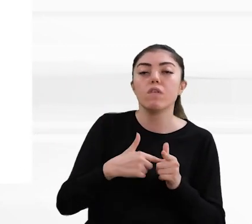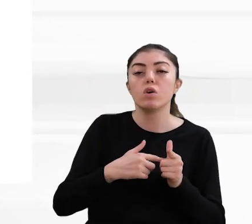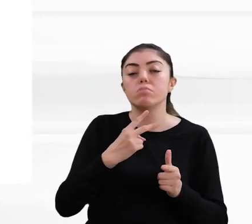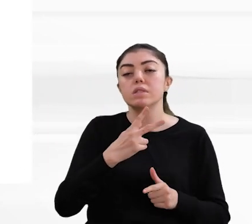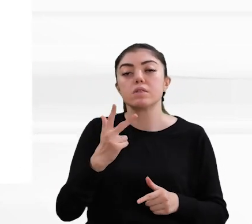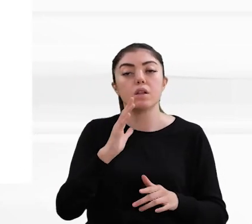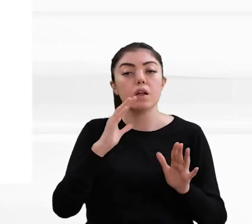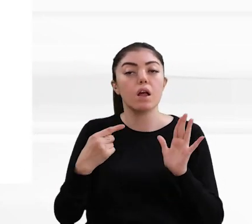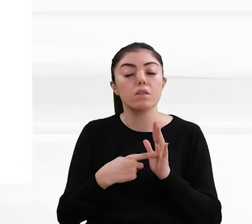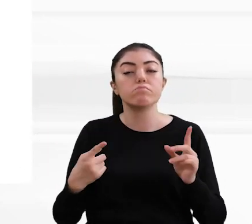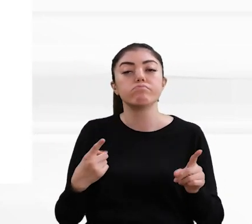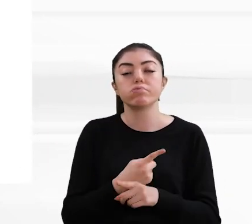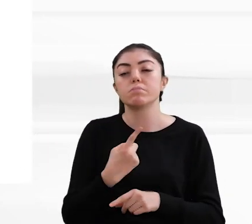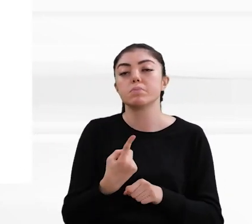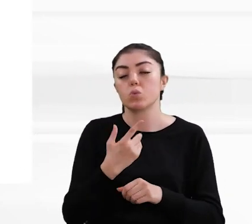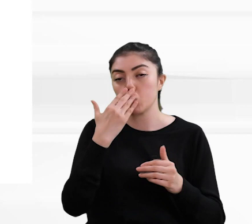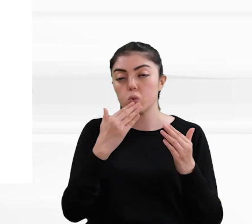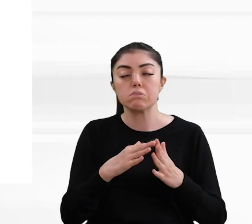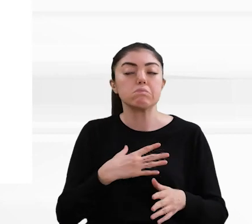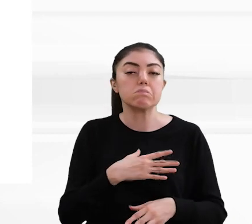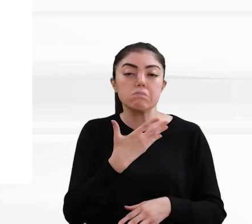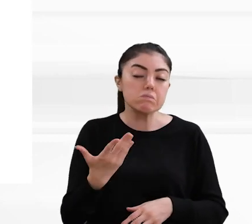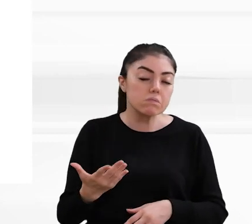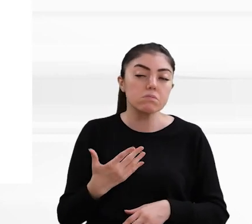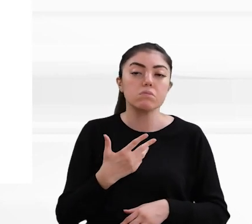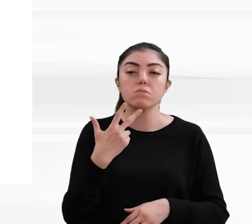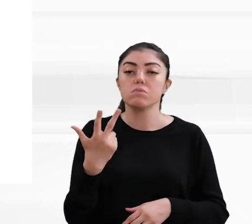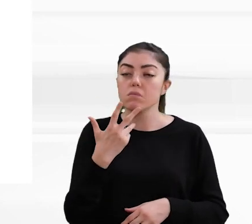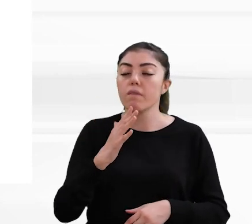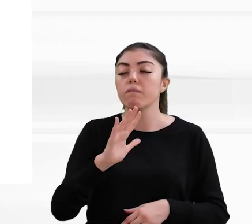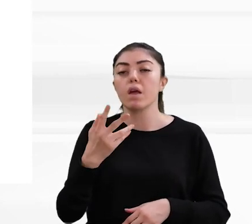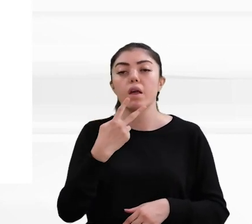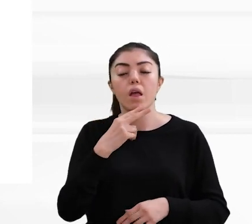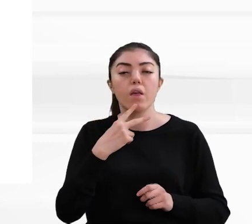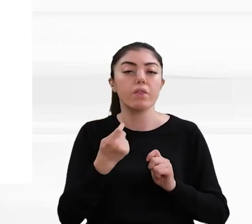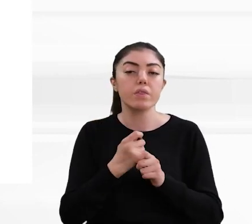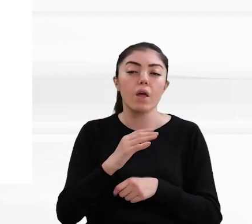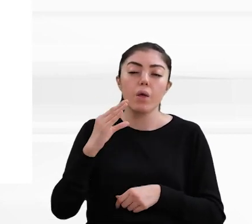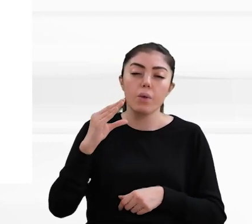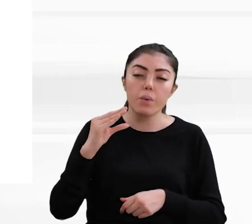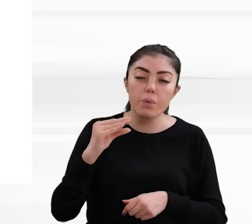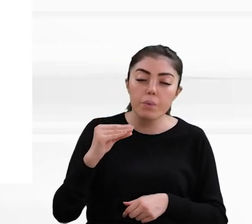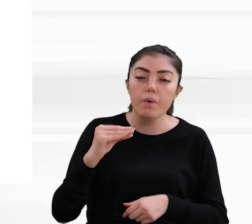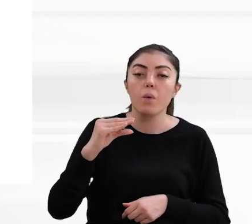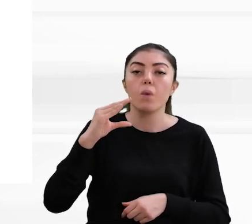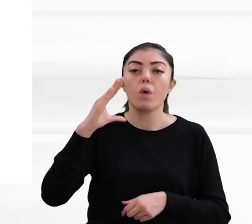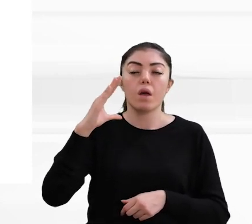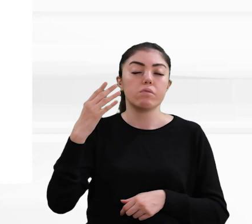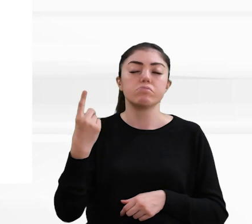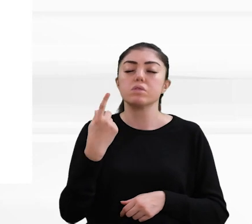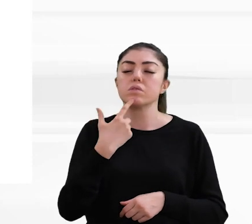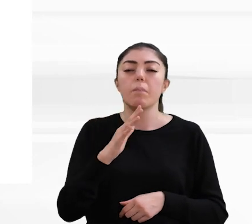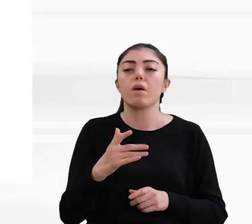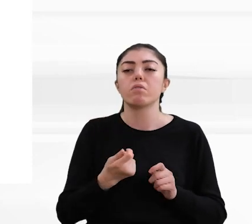fotosentez hızını etkileyen faktörlerden bir tanesi istersek yaşanan şiddetli istersek rengini değiştirdim son üzerine doğrudan bir etkisi